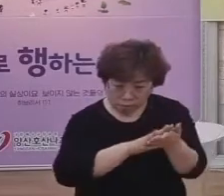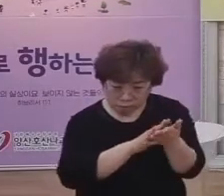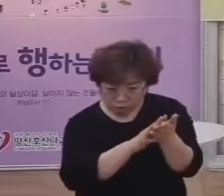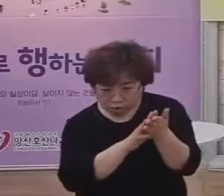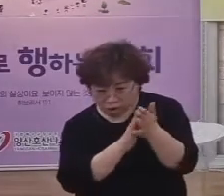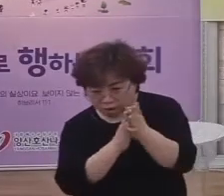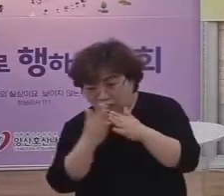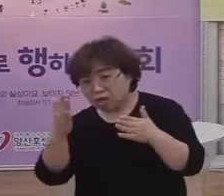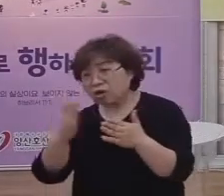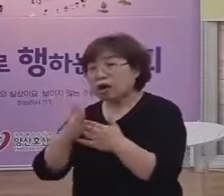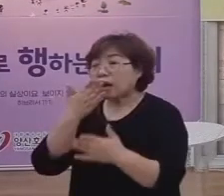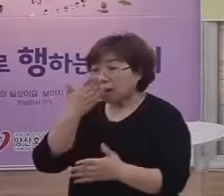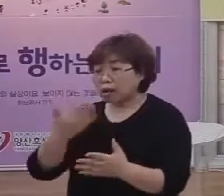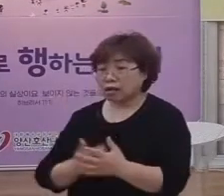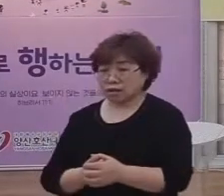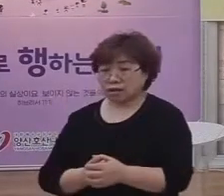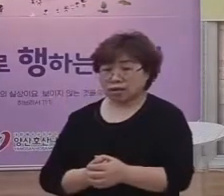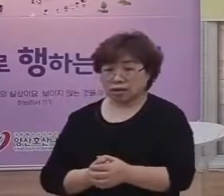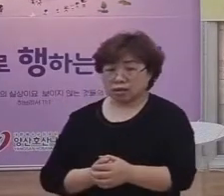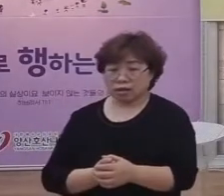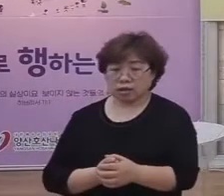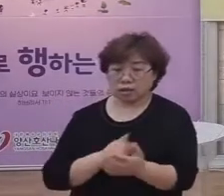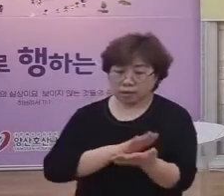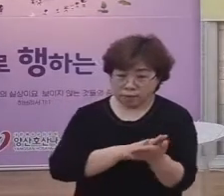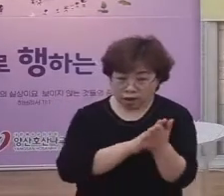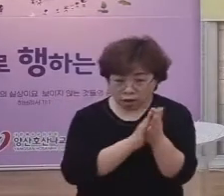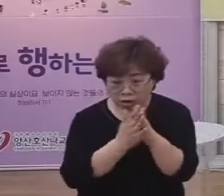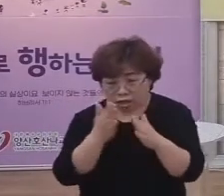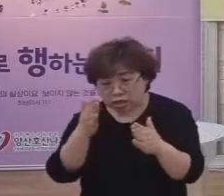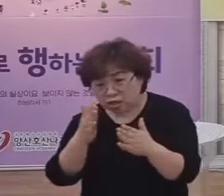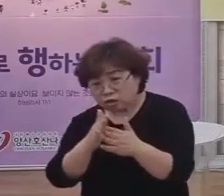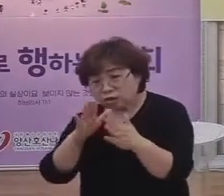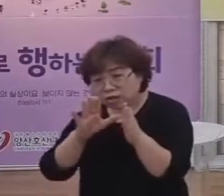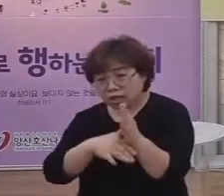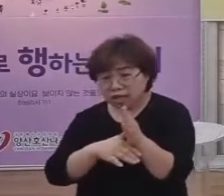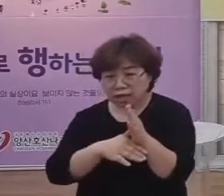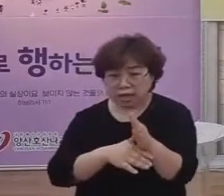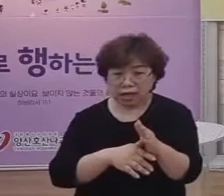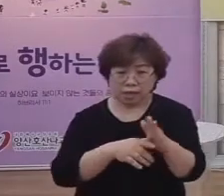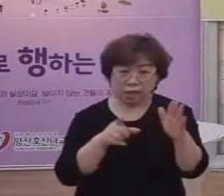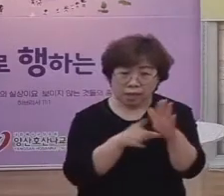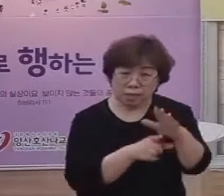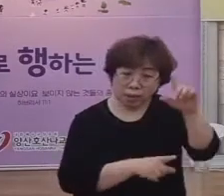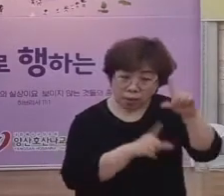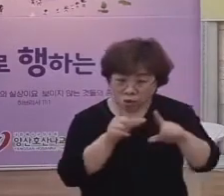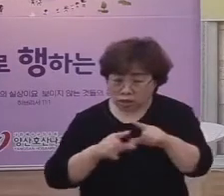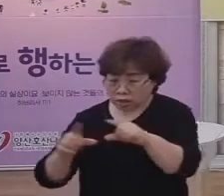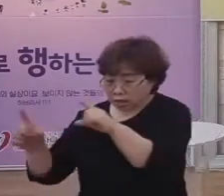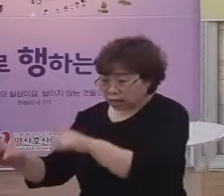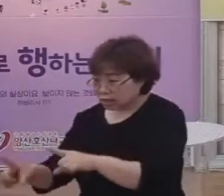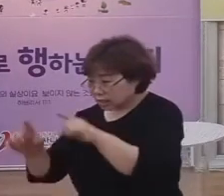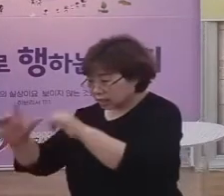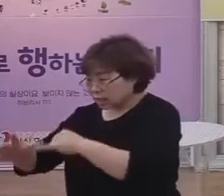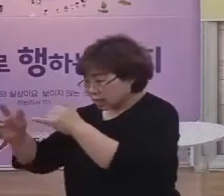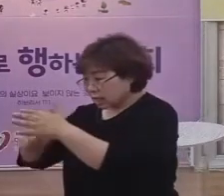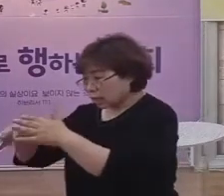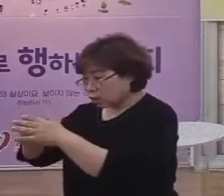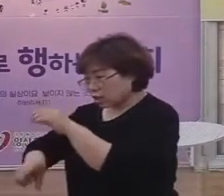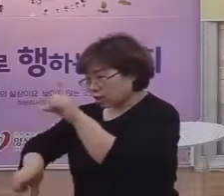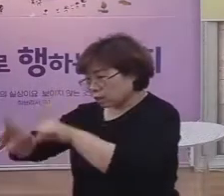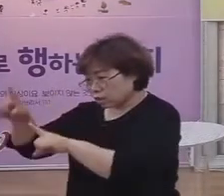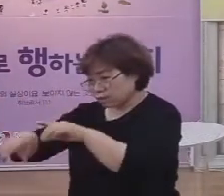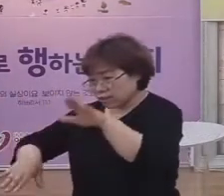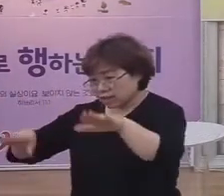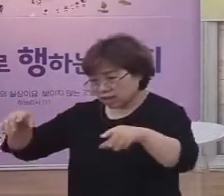그 변화가 우리의 지식과 삶의 그 갭을 점점 더 줄여가는 원리다. 이것을 강조하고